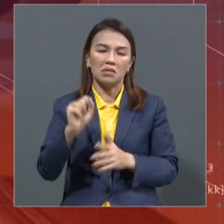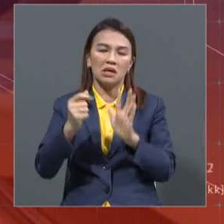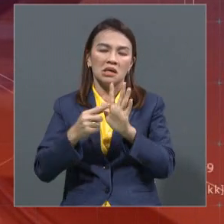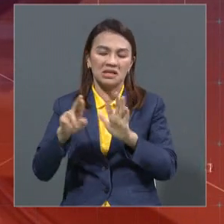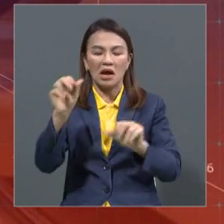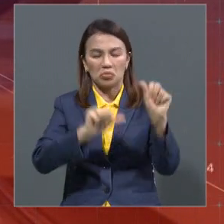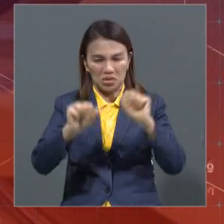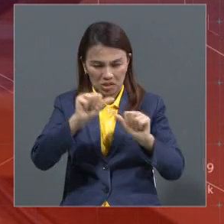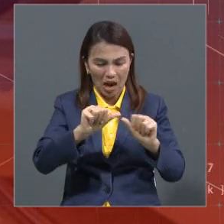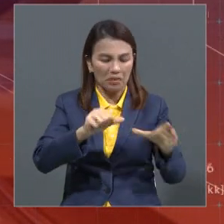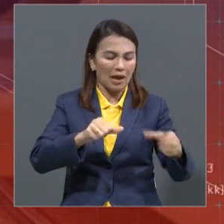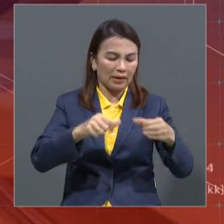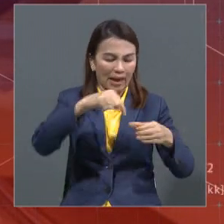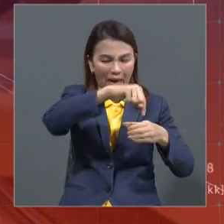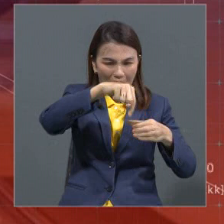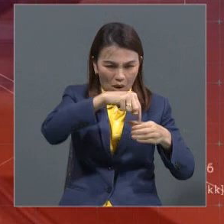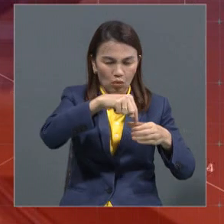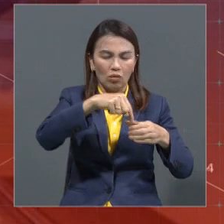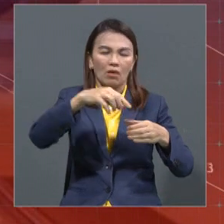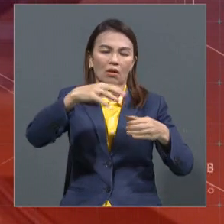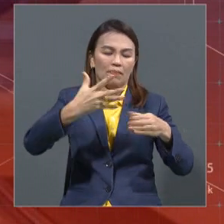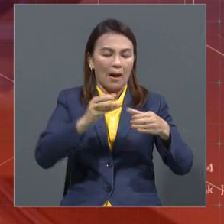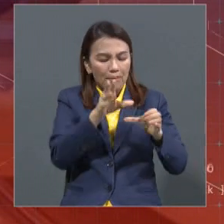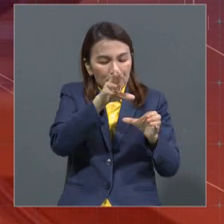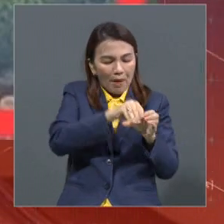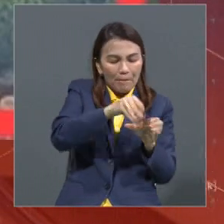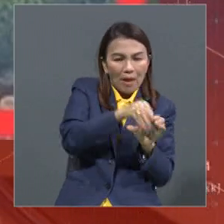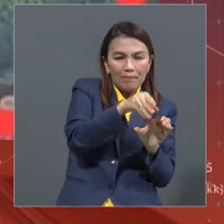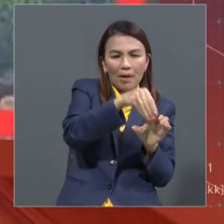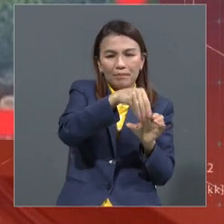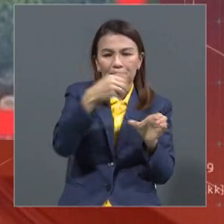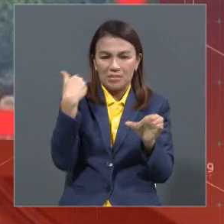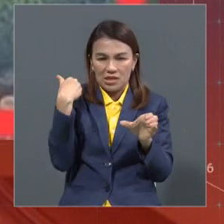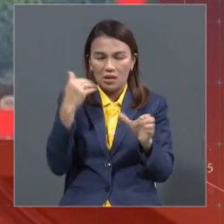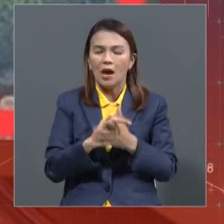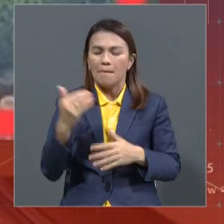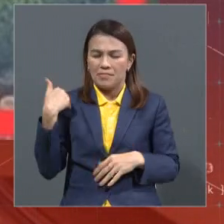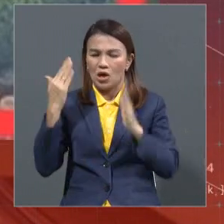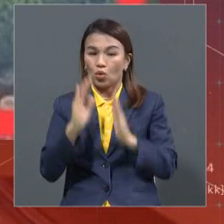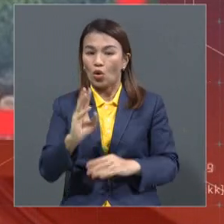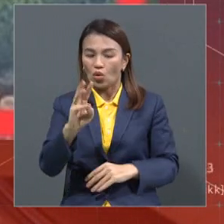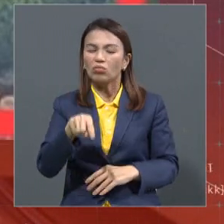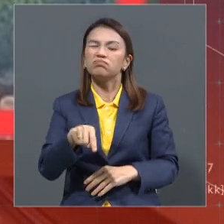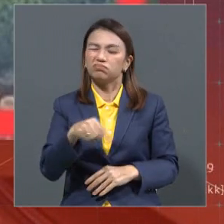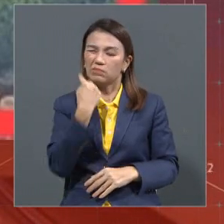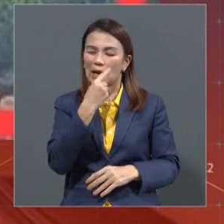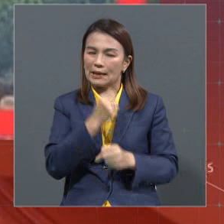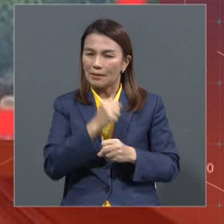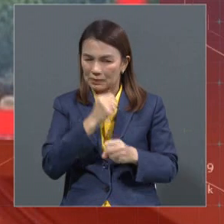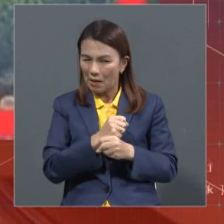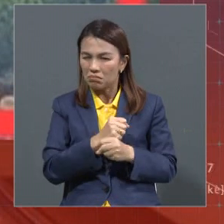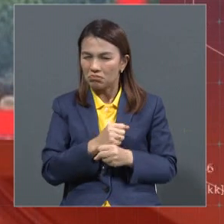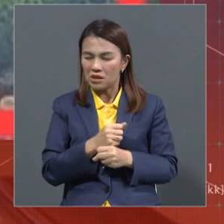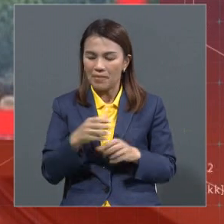แก้วทั้ง 6ใบซึ่งจากลำดับเหตุการณ์ทั้งหมดเนี่ยยืนยันว่าต้องมี 1ใน 6คนที่ทำให้เกิดเหตุการณ์นี้โดยใช้ศาล